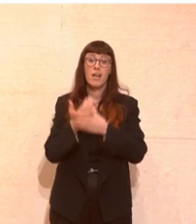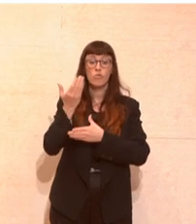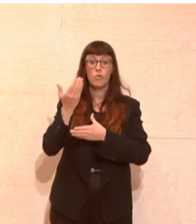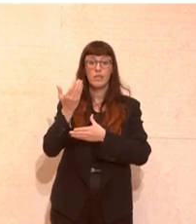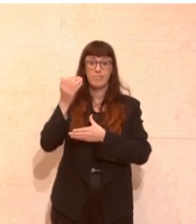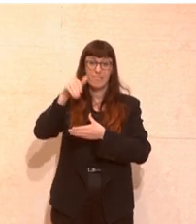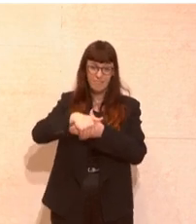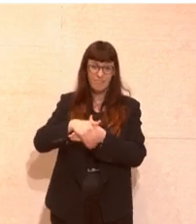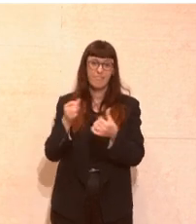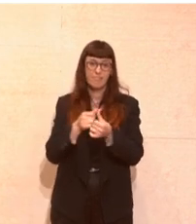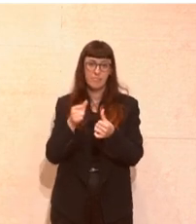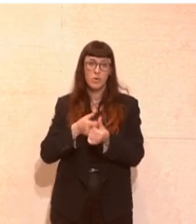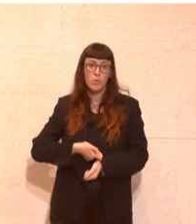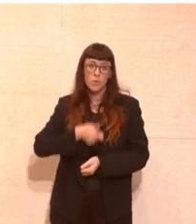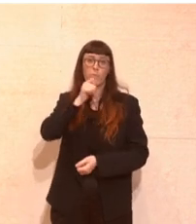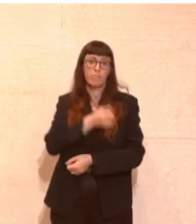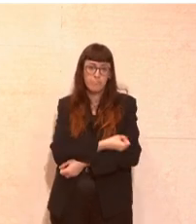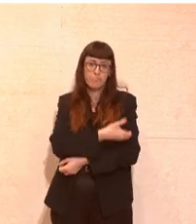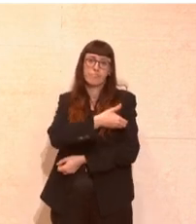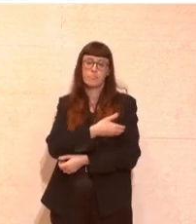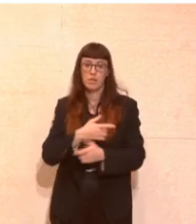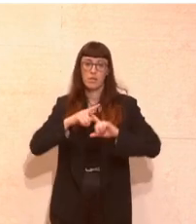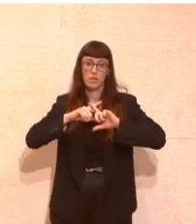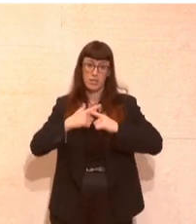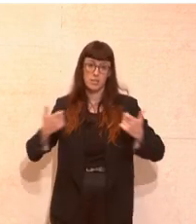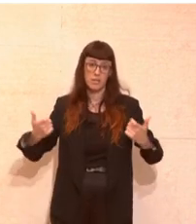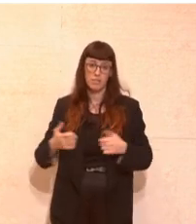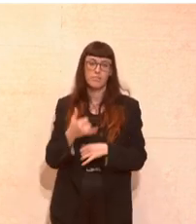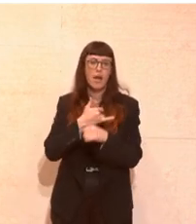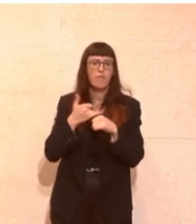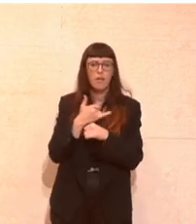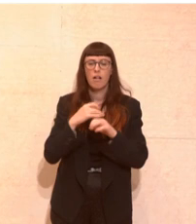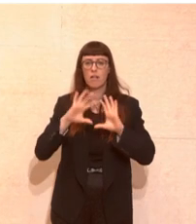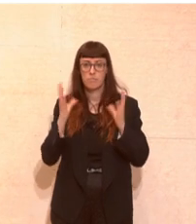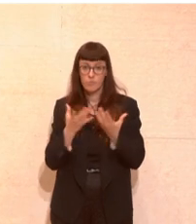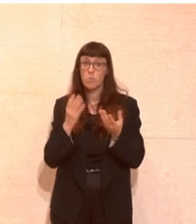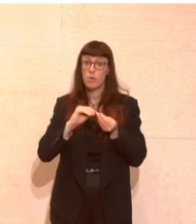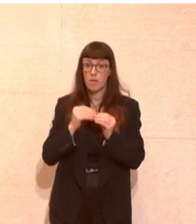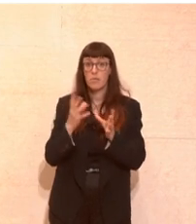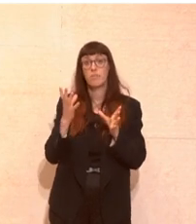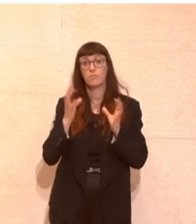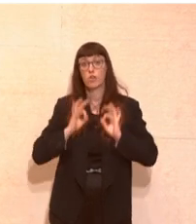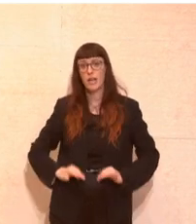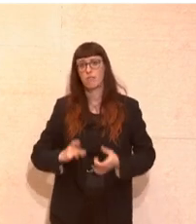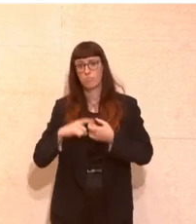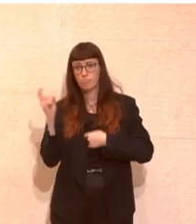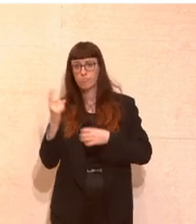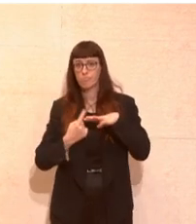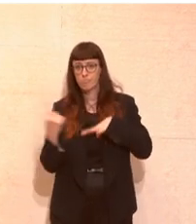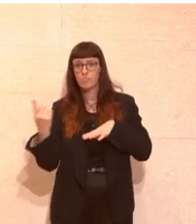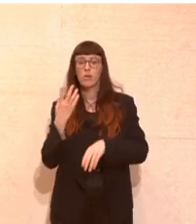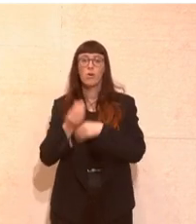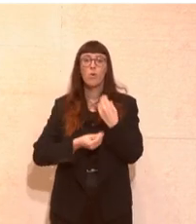Des conséquences métalliques, je ne vais pas y aller dans les détails, et ce que vous connaissez bien, plus de déscolarisation, plus d'absentéisme au cours du